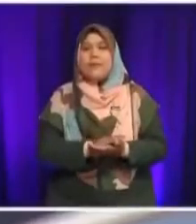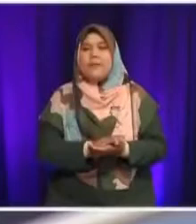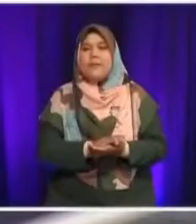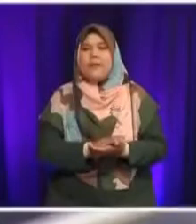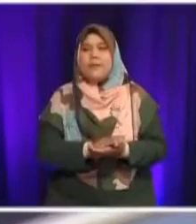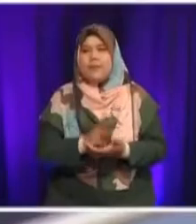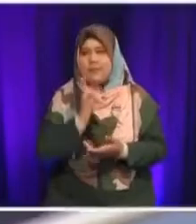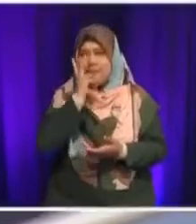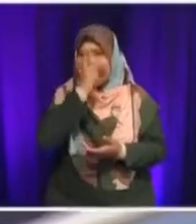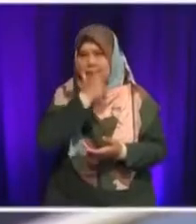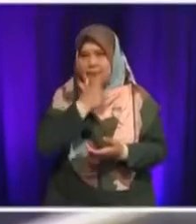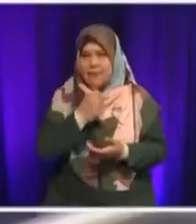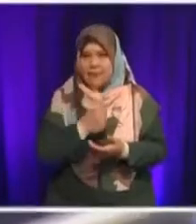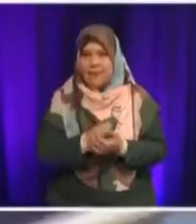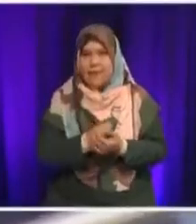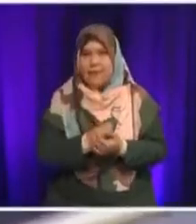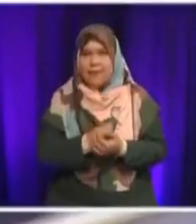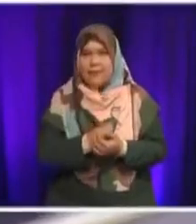cantik sekali